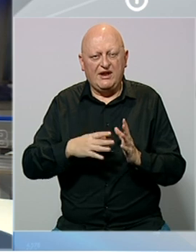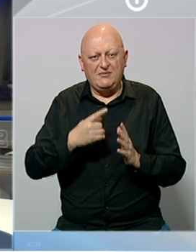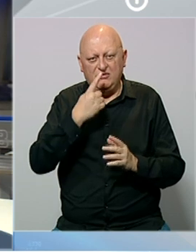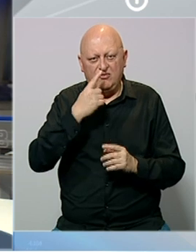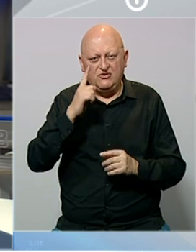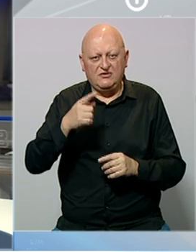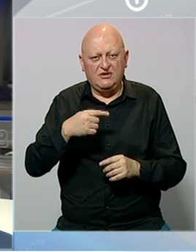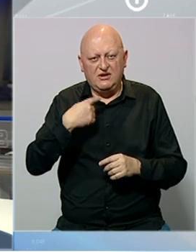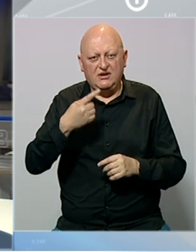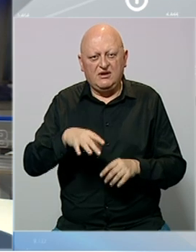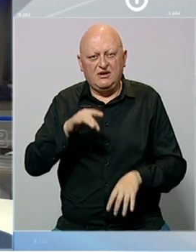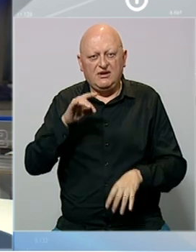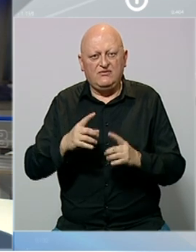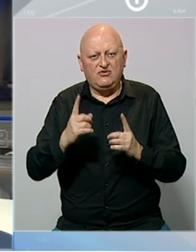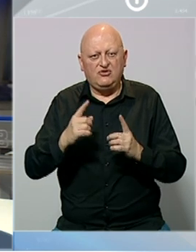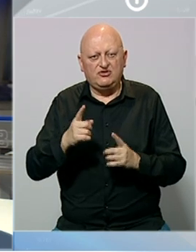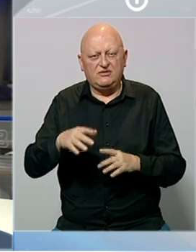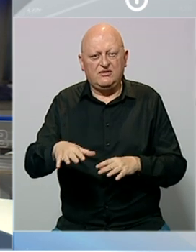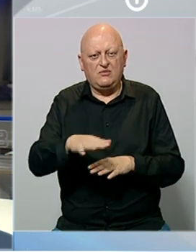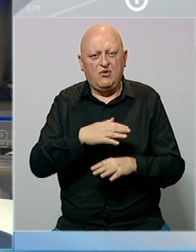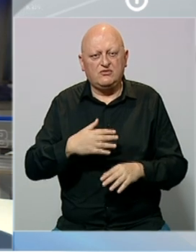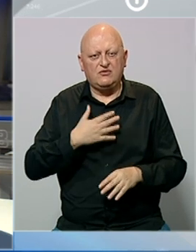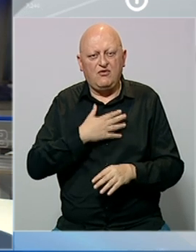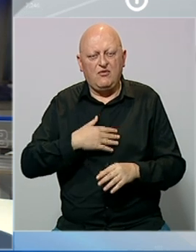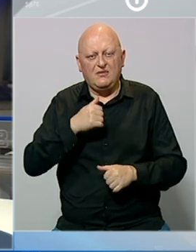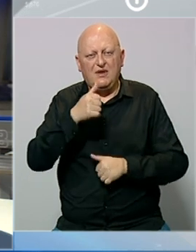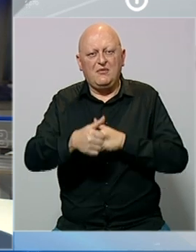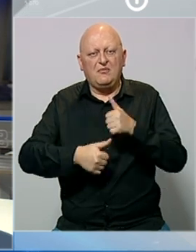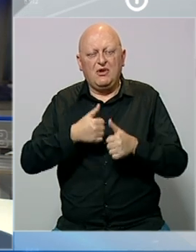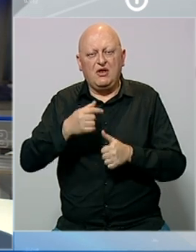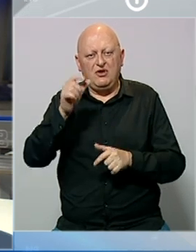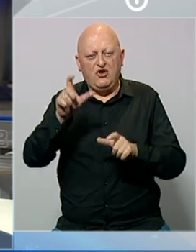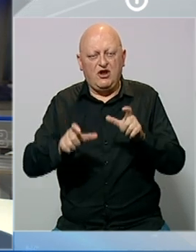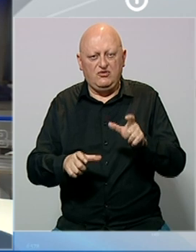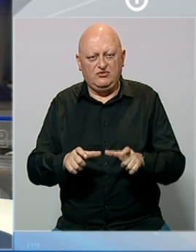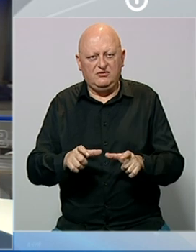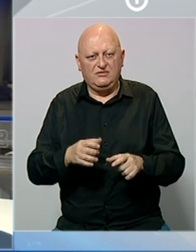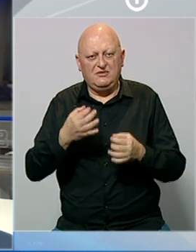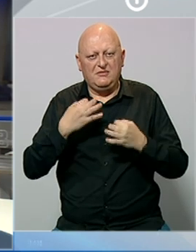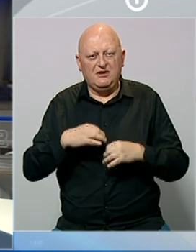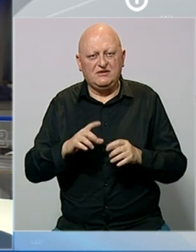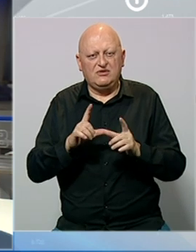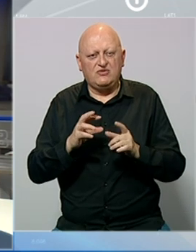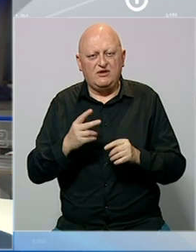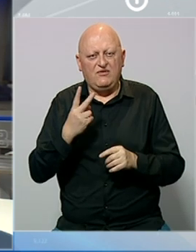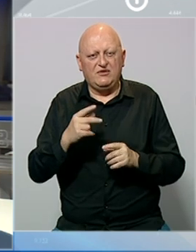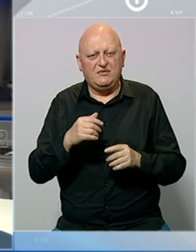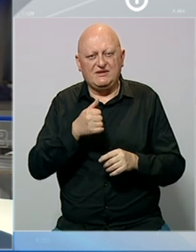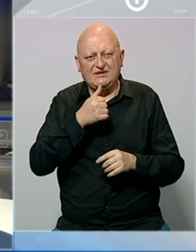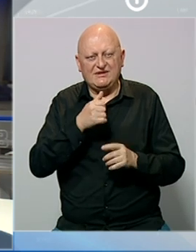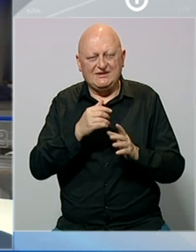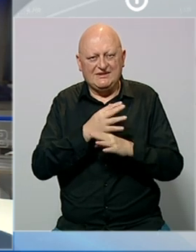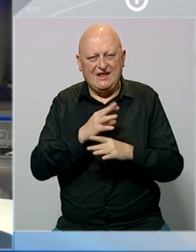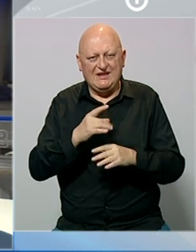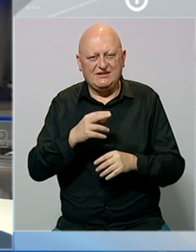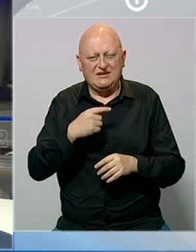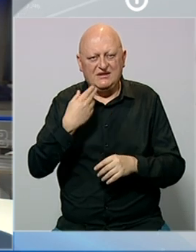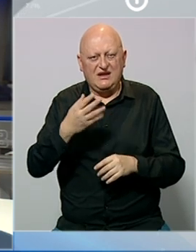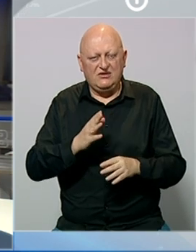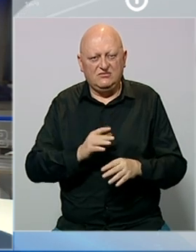u Kremlju istakao je kako je referendum održan u tim oblastima volja milijuna ljudi. Predsjednik Ukrajine Volodimir Zelenski